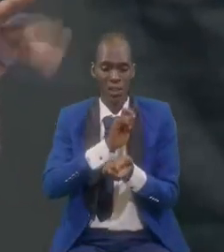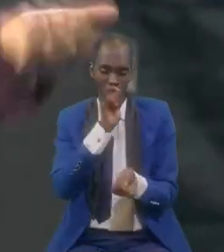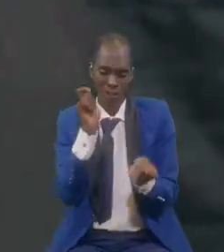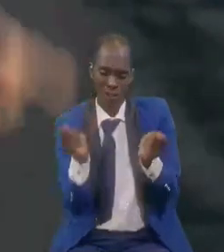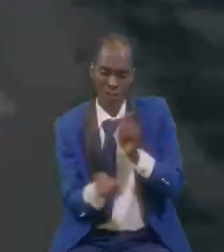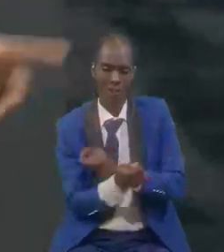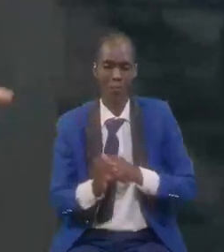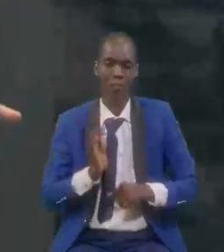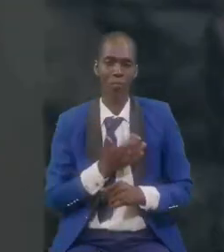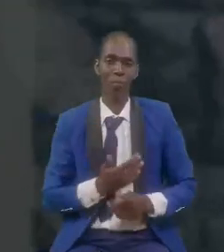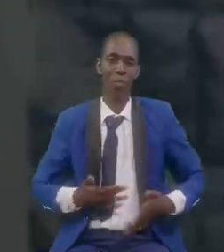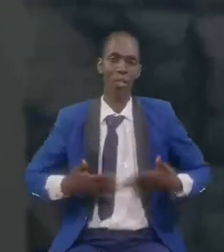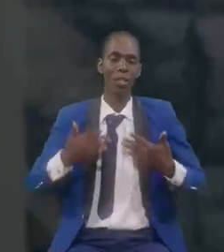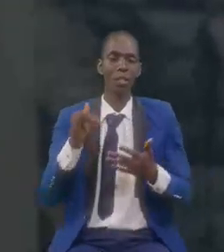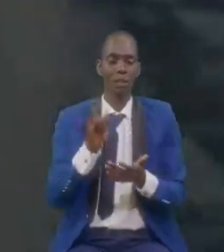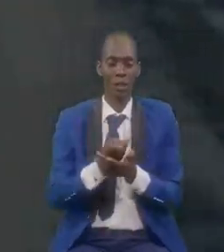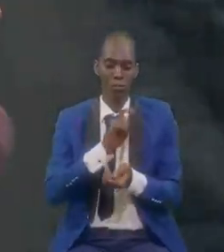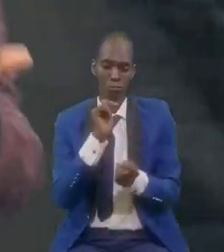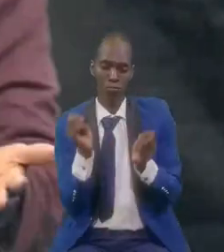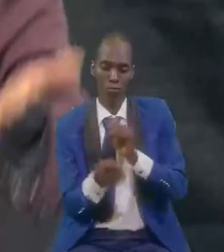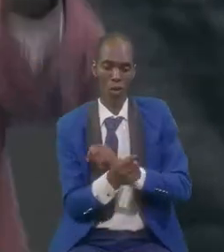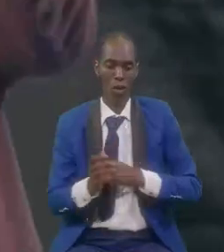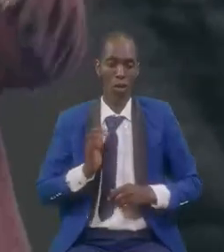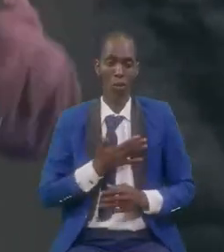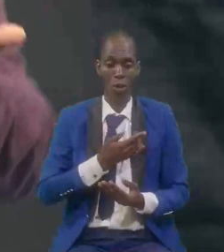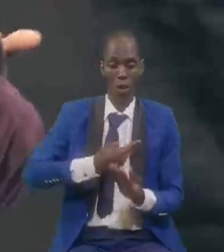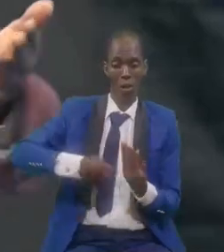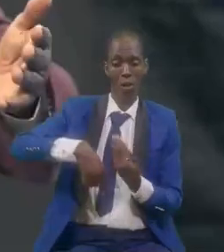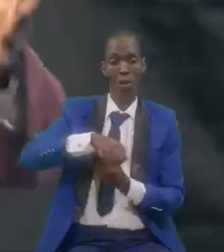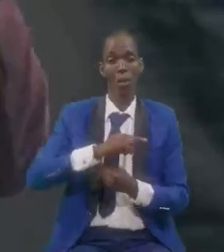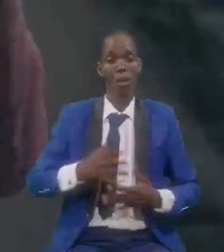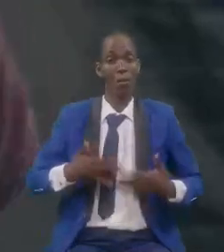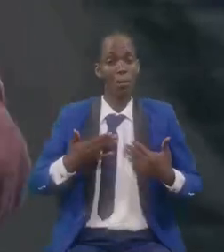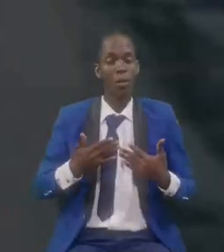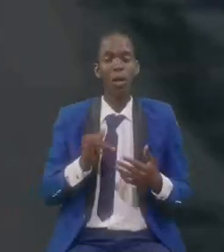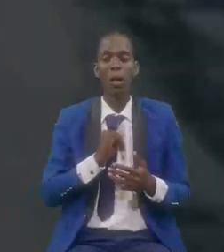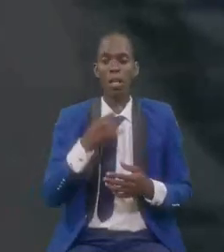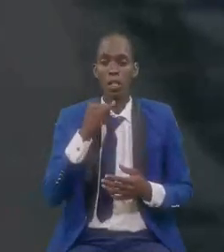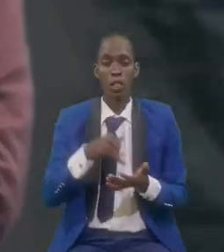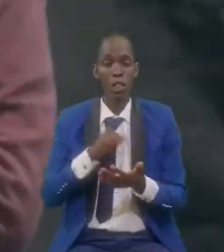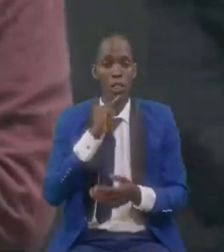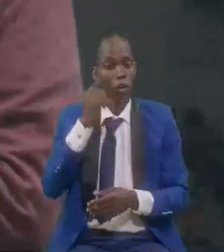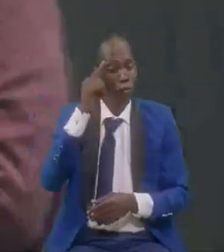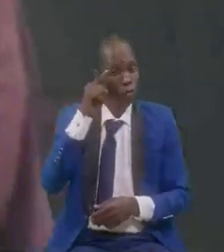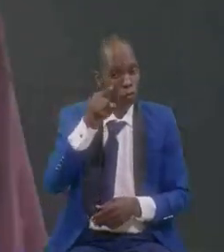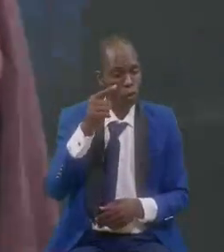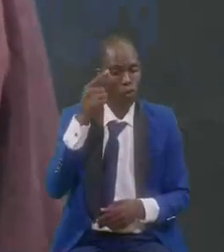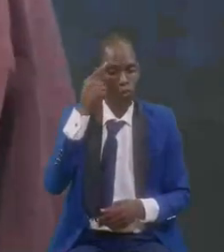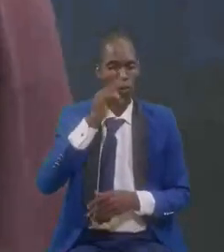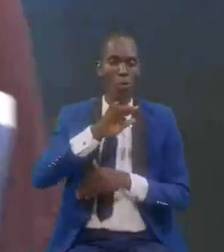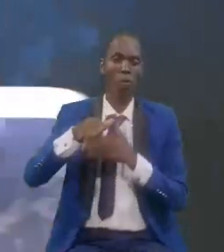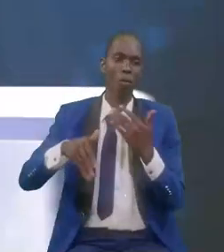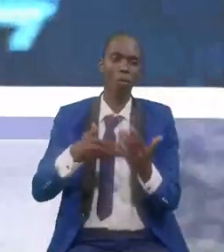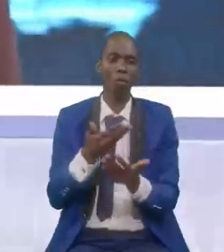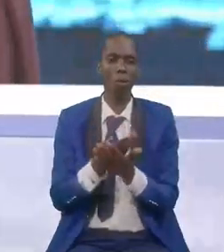change nos vies, qui transforme nos vies, je vous en parle, c'est pour vous et c'est pour tous.